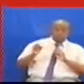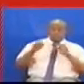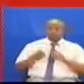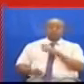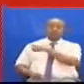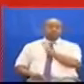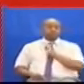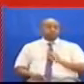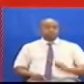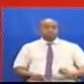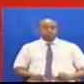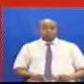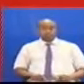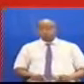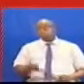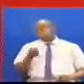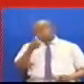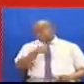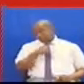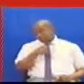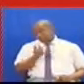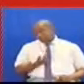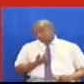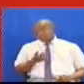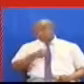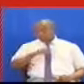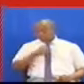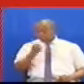Mheshimiwa Spika, binafsi naomba sana nimpongeze Mheshimiwa Rais.